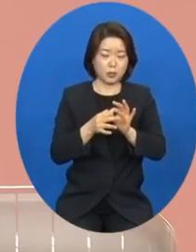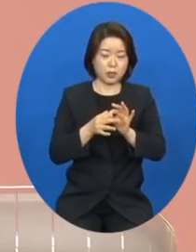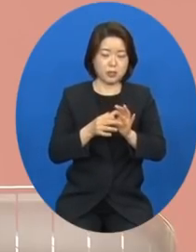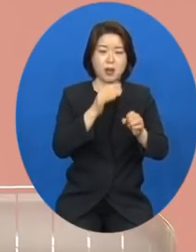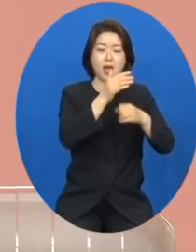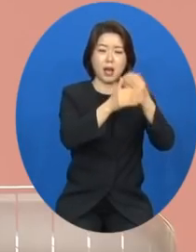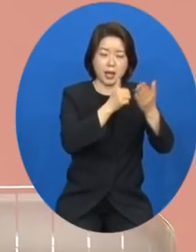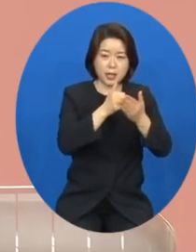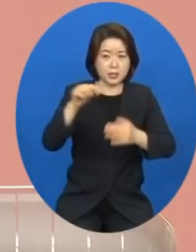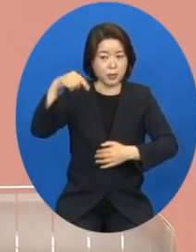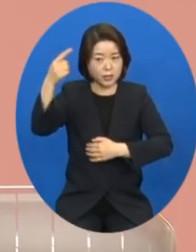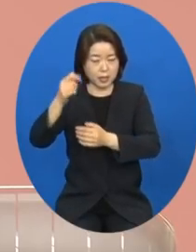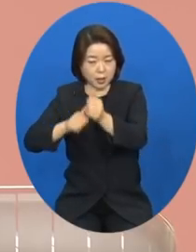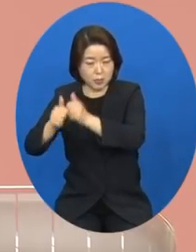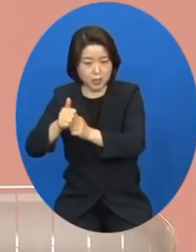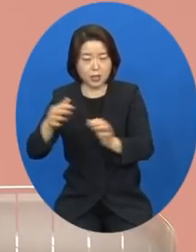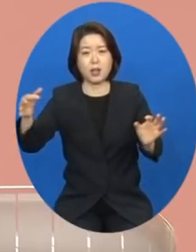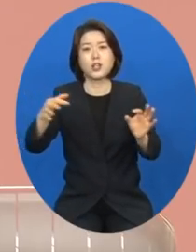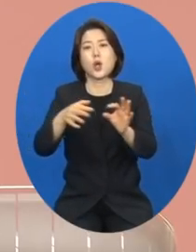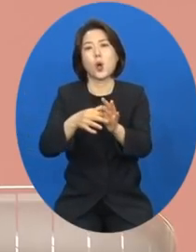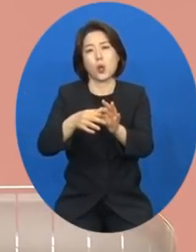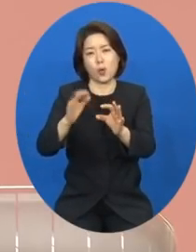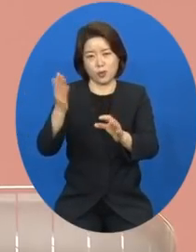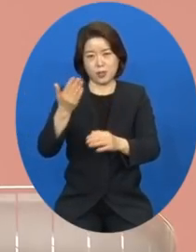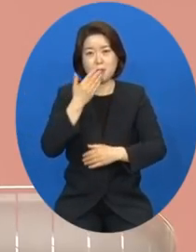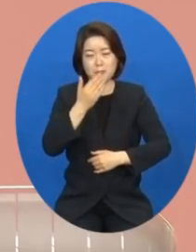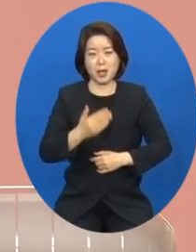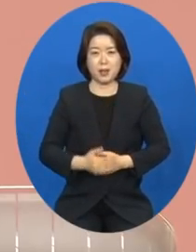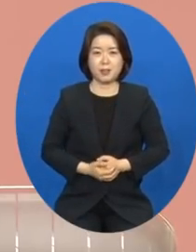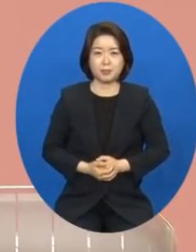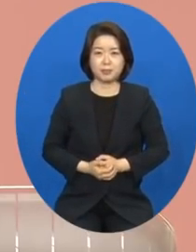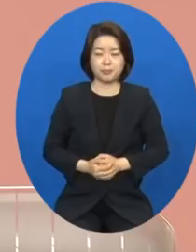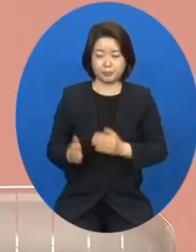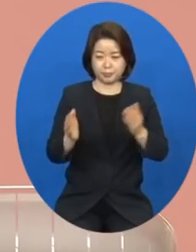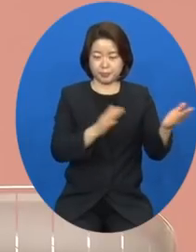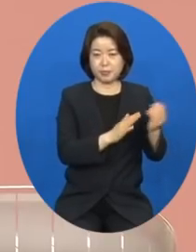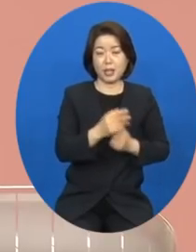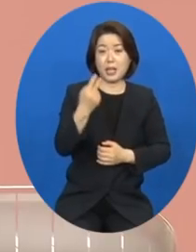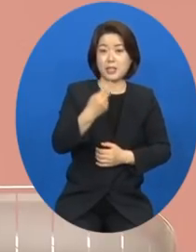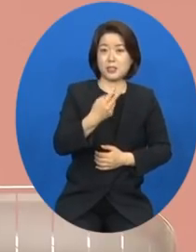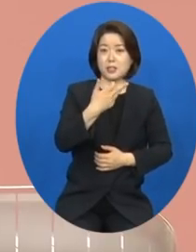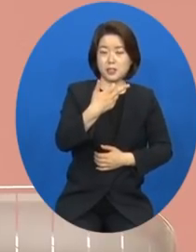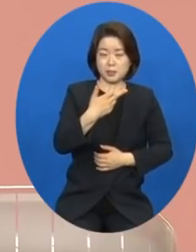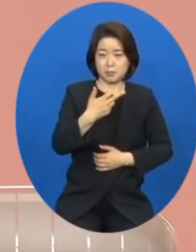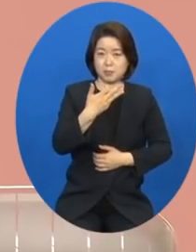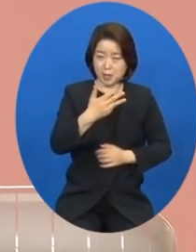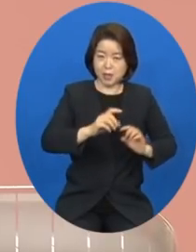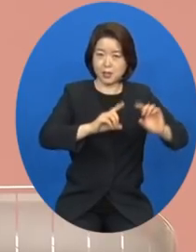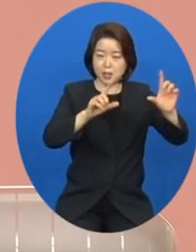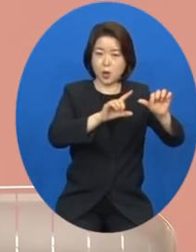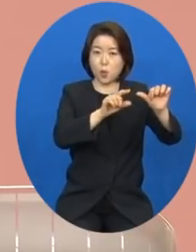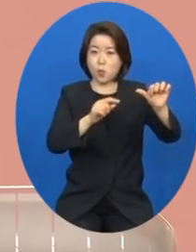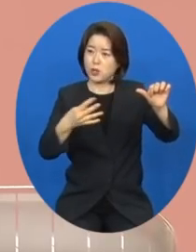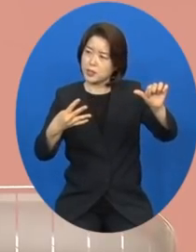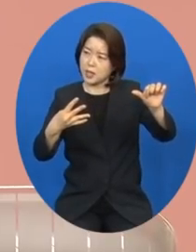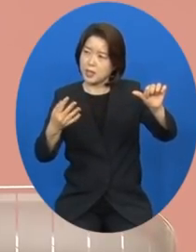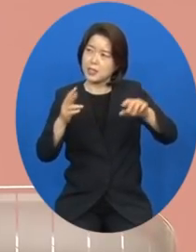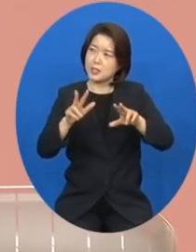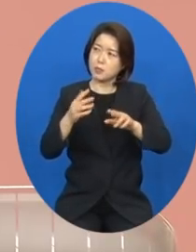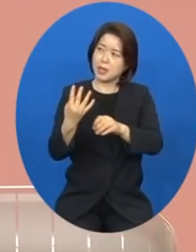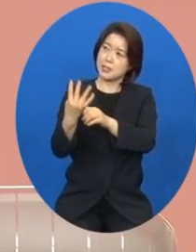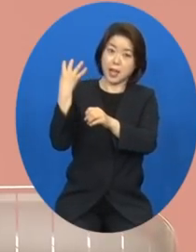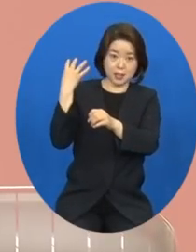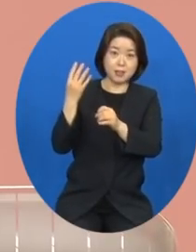세대가 연결되기 때문에 그렇습니다 2018년 5월 사회 됩니다 지금 지금으로부터 한 4년 전 이야기인데요